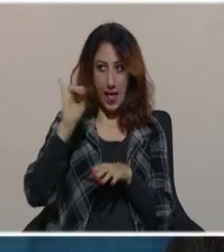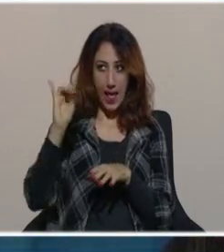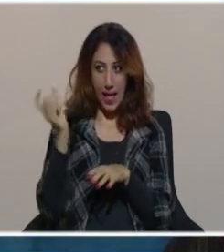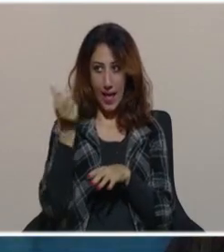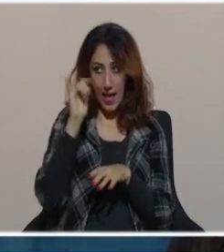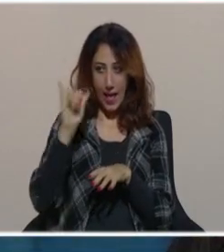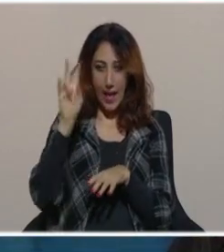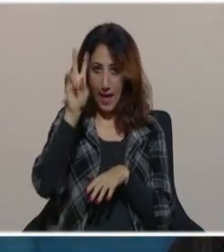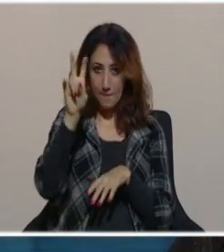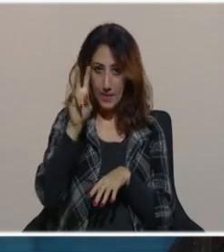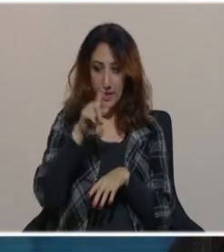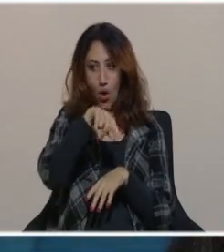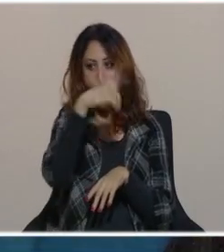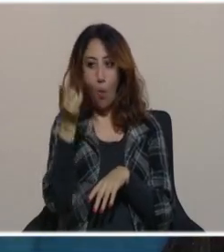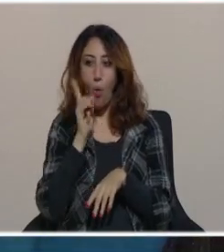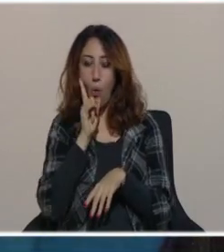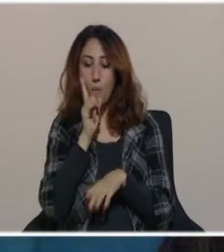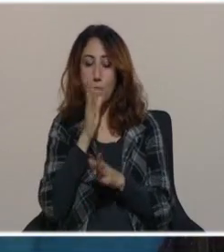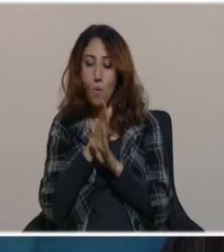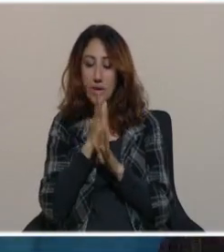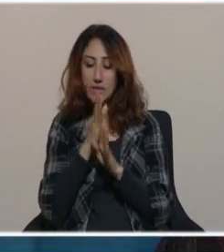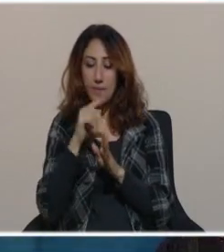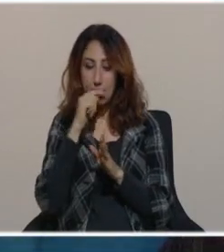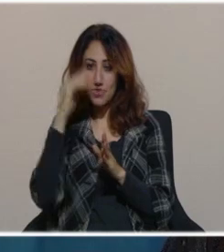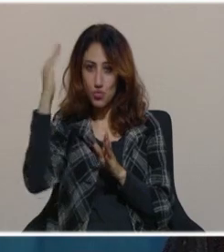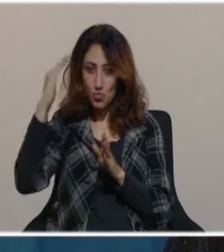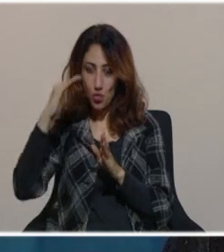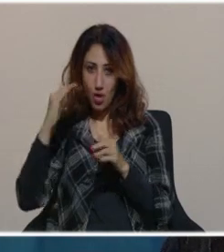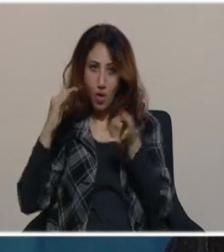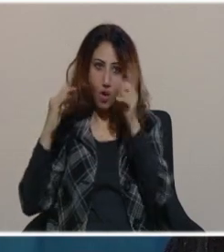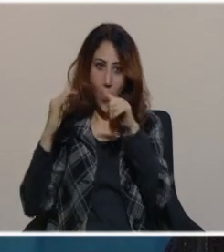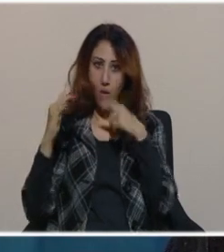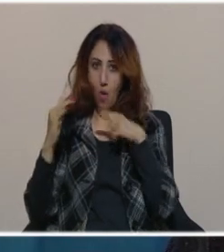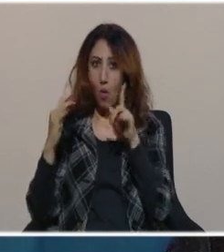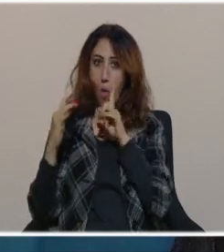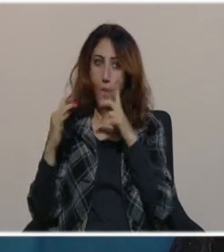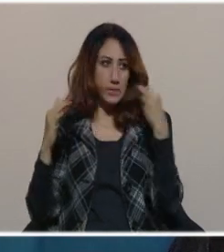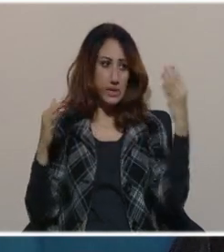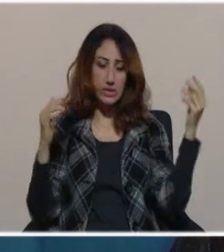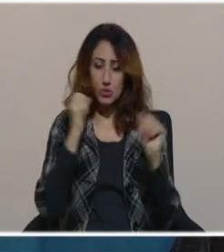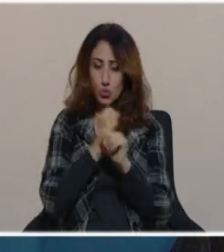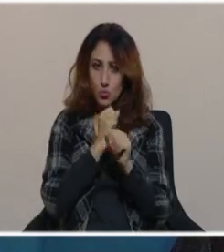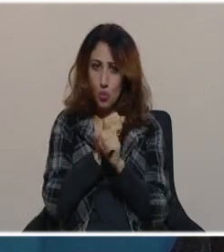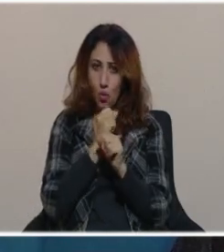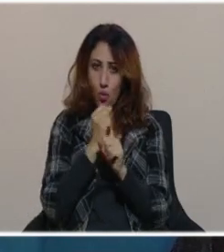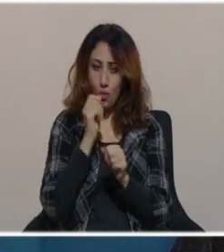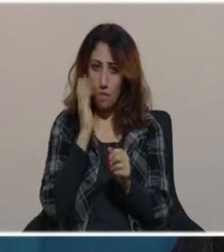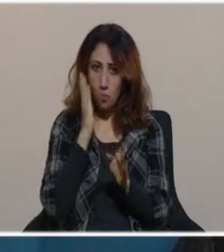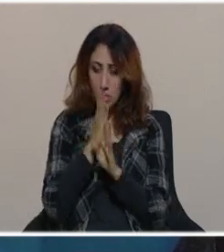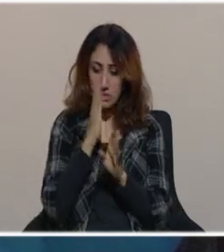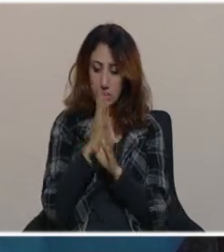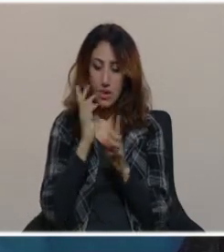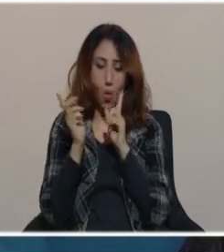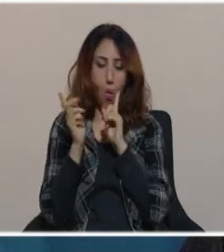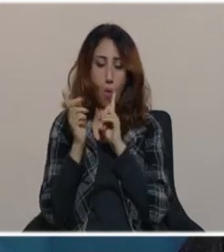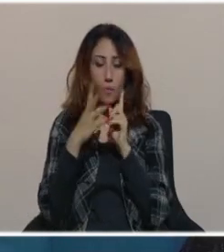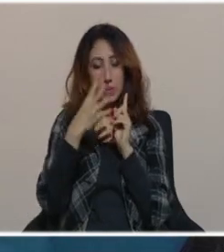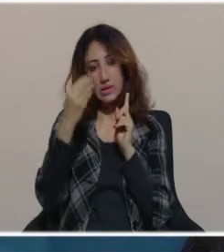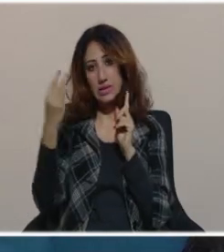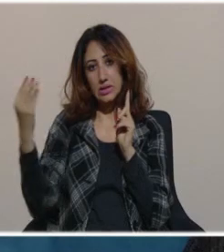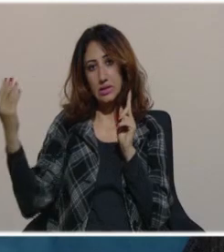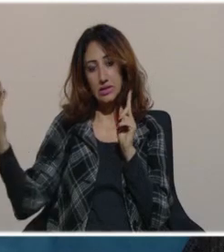لا، لانه يعني انا عملت ام كتير قوي، يعني عملت ام لناس كتير قوي. ده